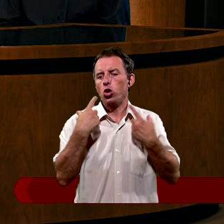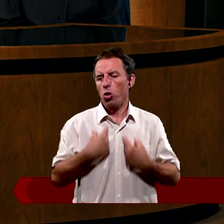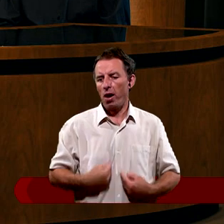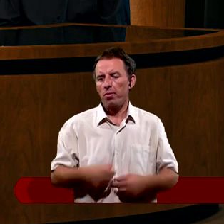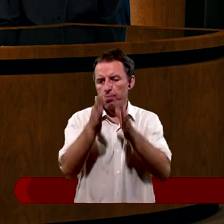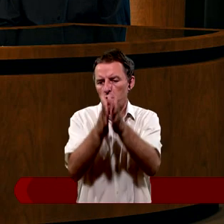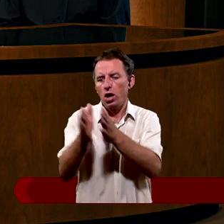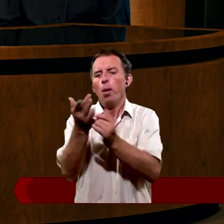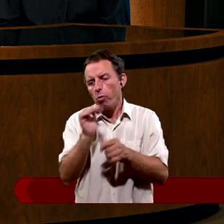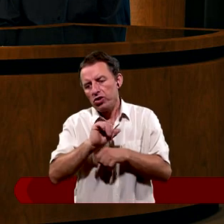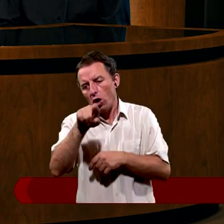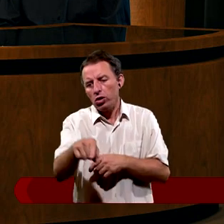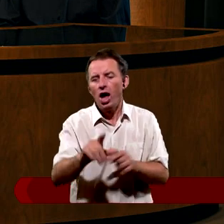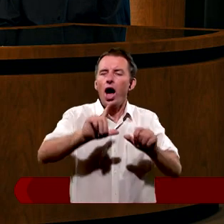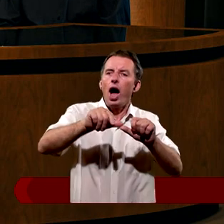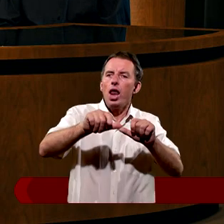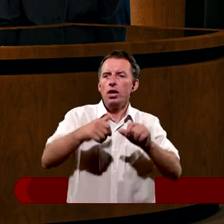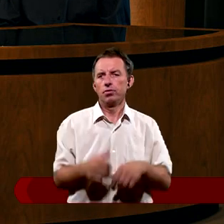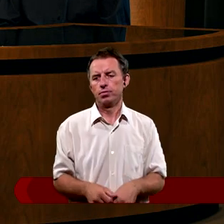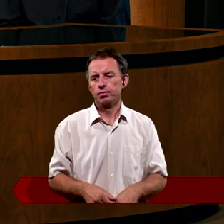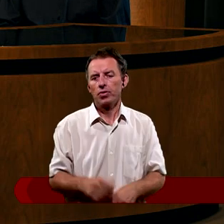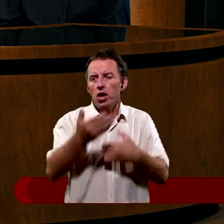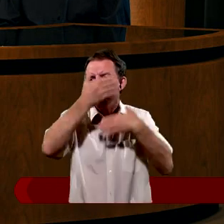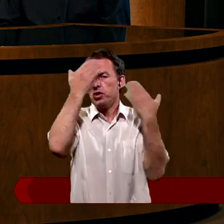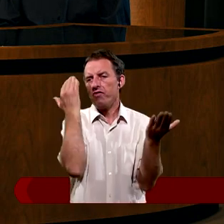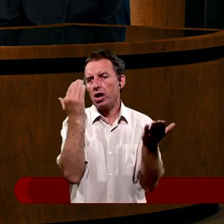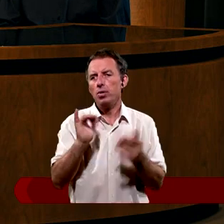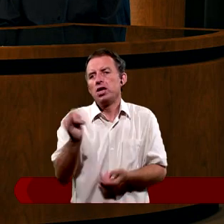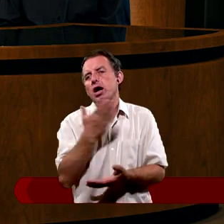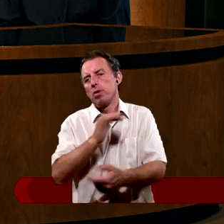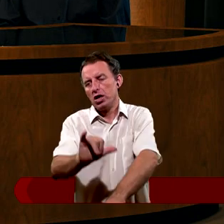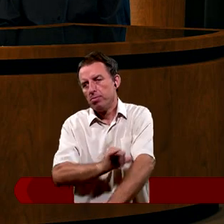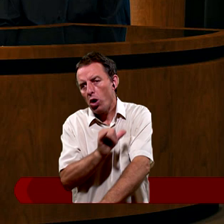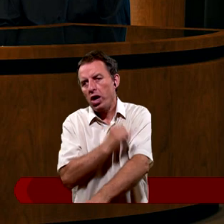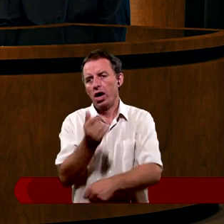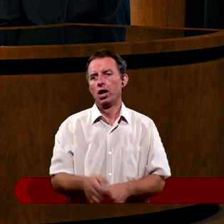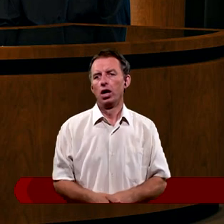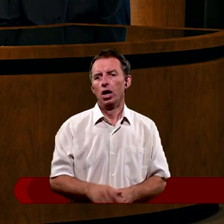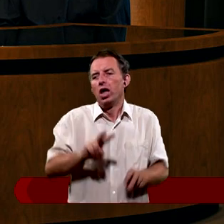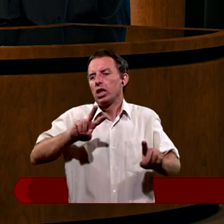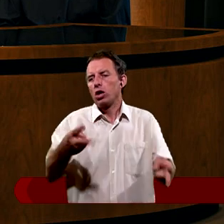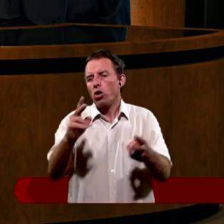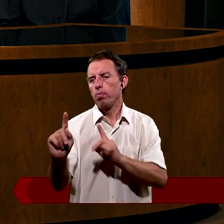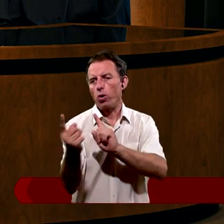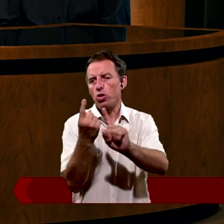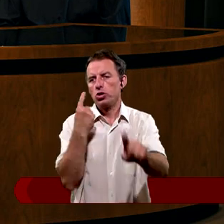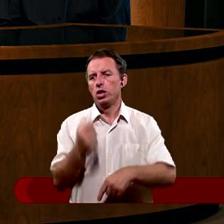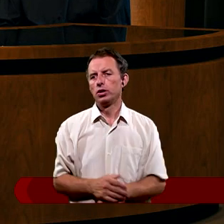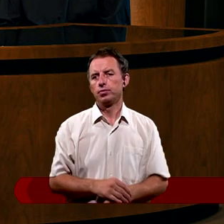postaciami. Mówi się o nich, ale nie wiemy, jakie mieli imiona, może skąd